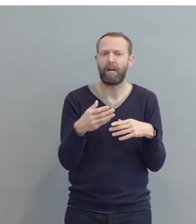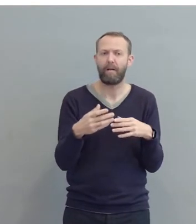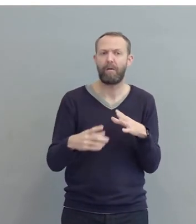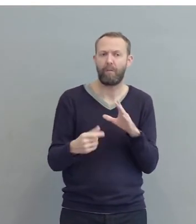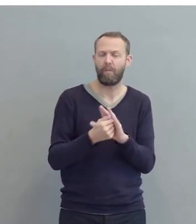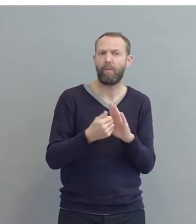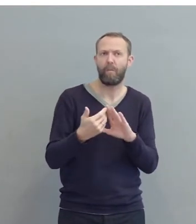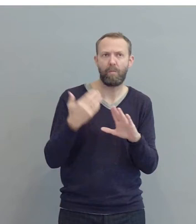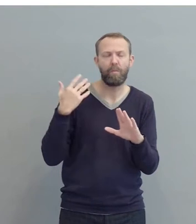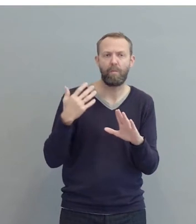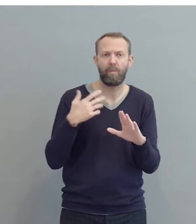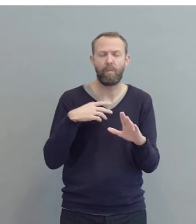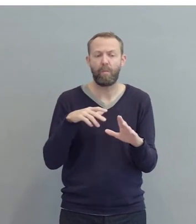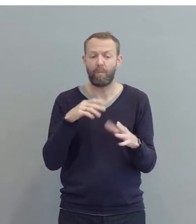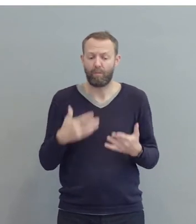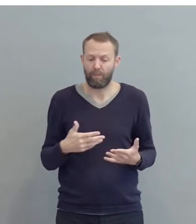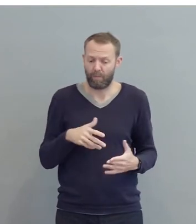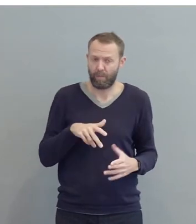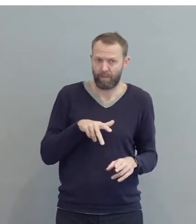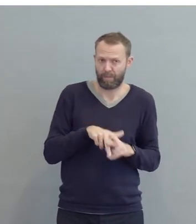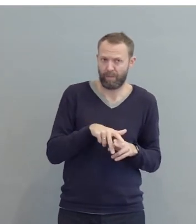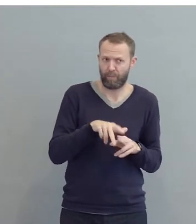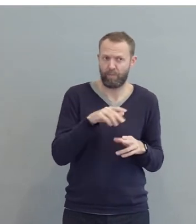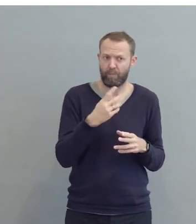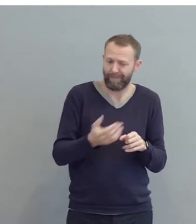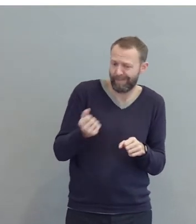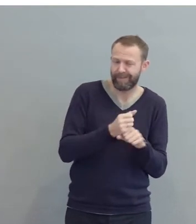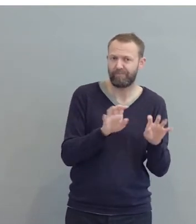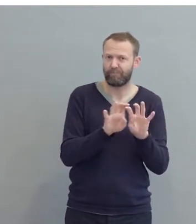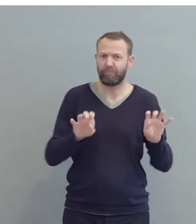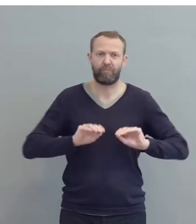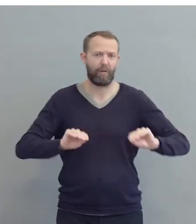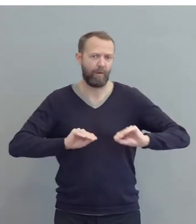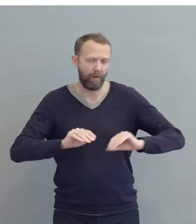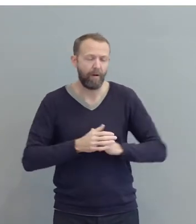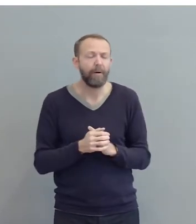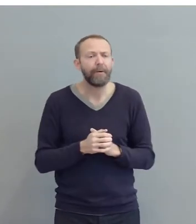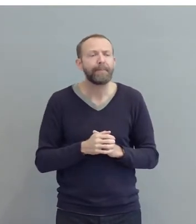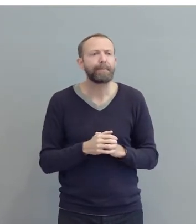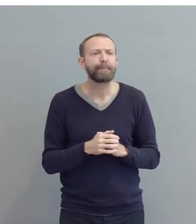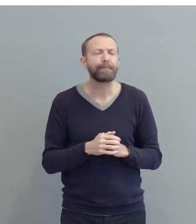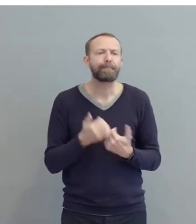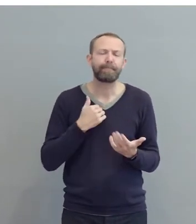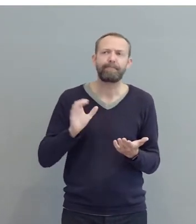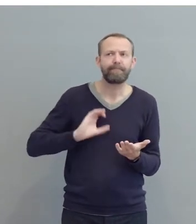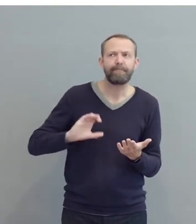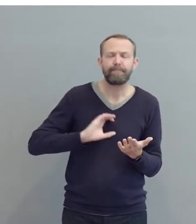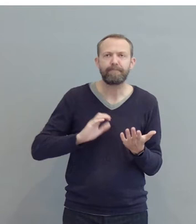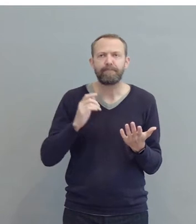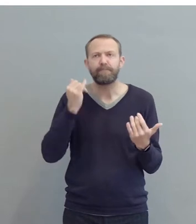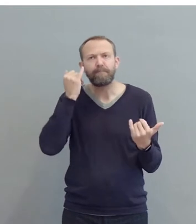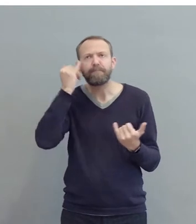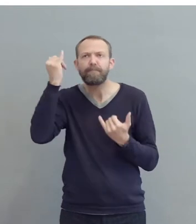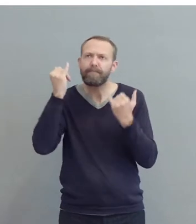en ce commencement de chaire, pour essayer de proposer quelques pistes